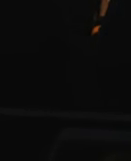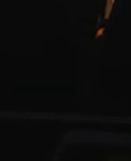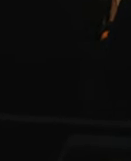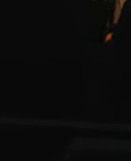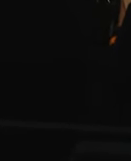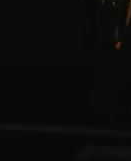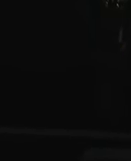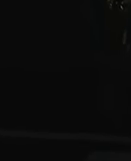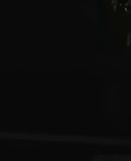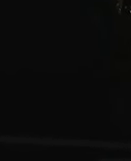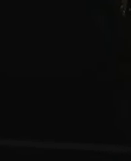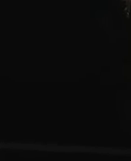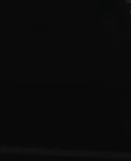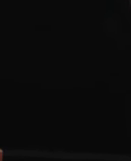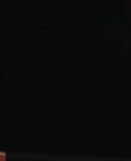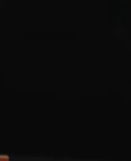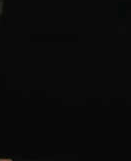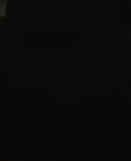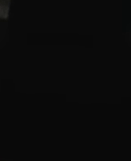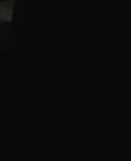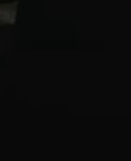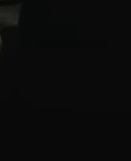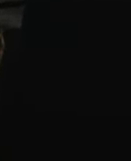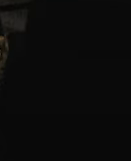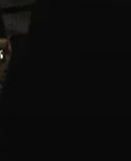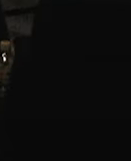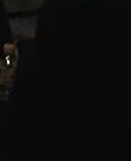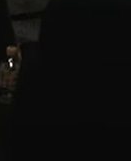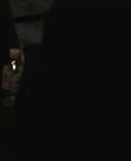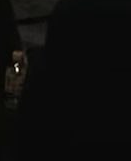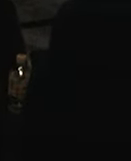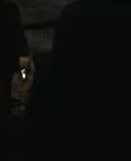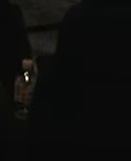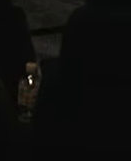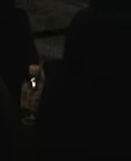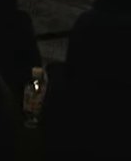よ三振片手に生き